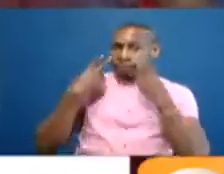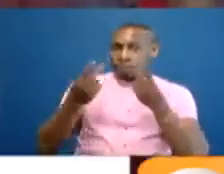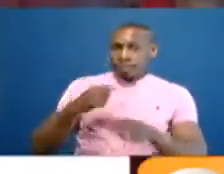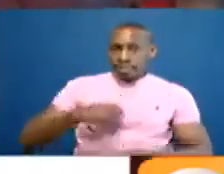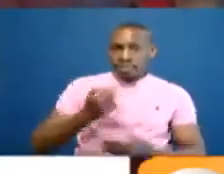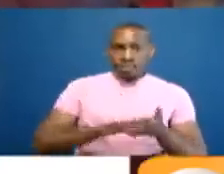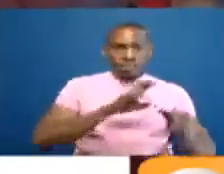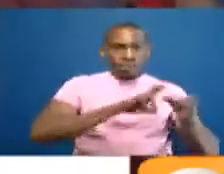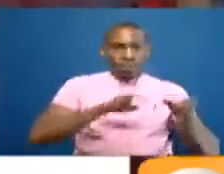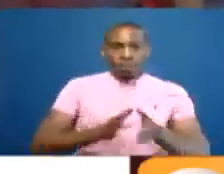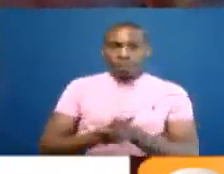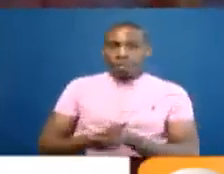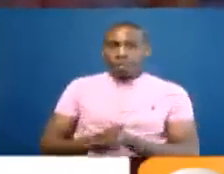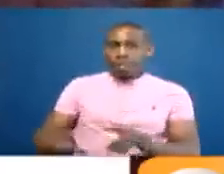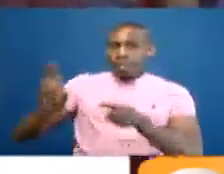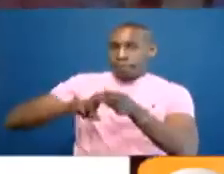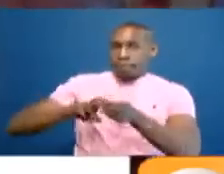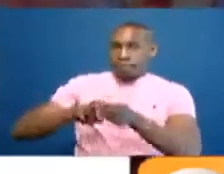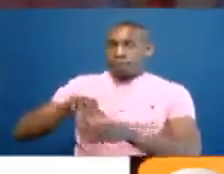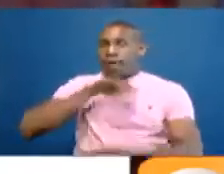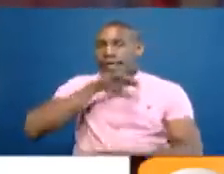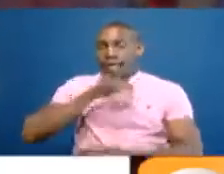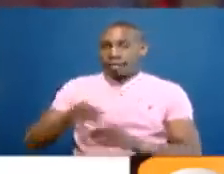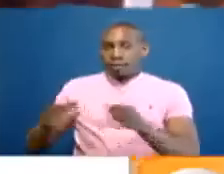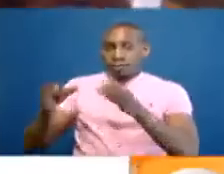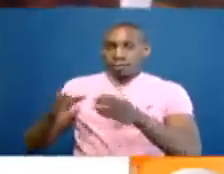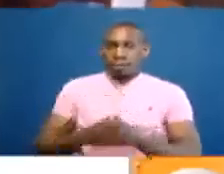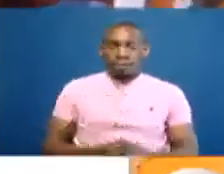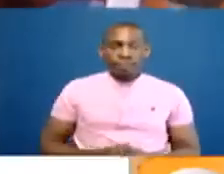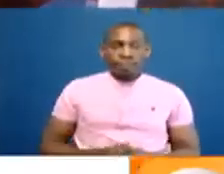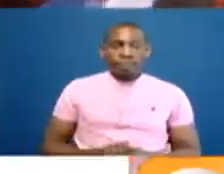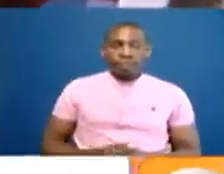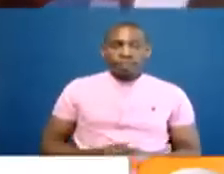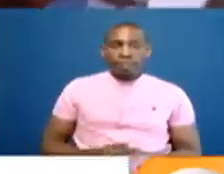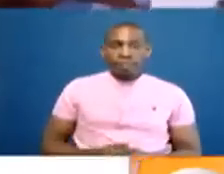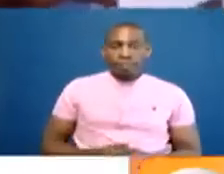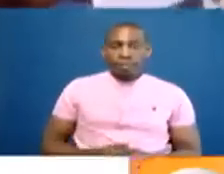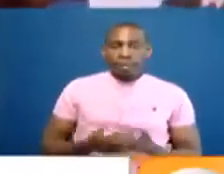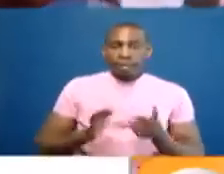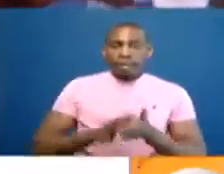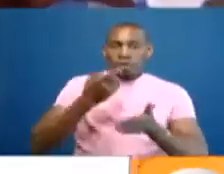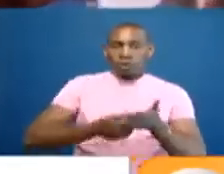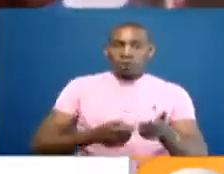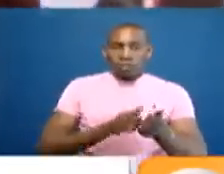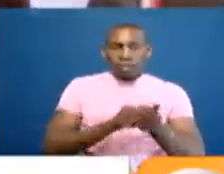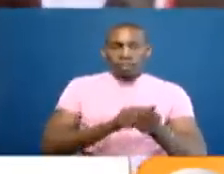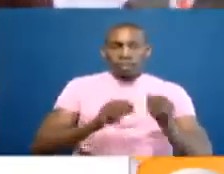nikatoka huko nikakucha upande ya Raila Amolo Odinga. Nani alimerudisha bei ya unga